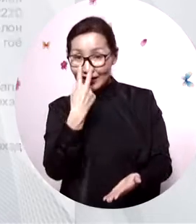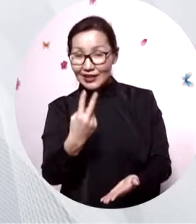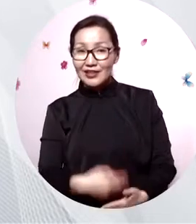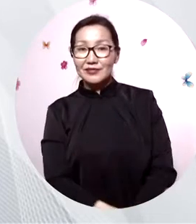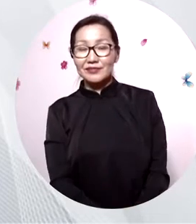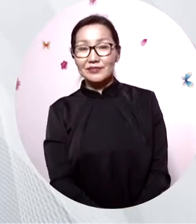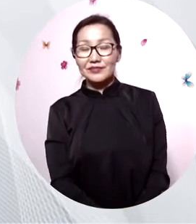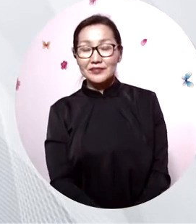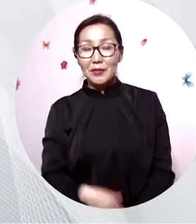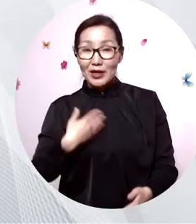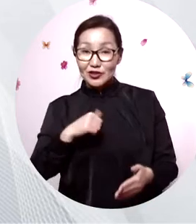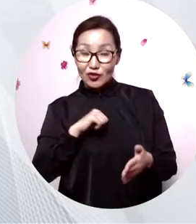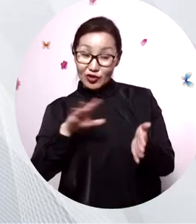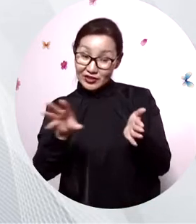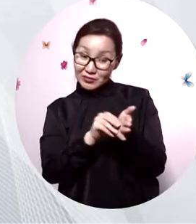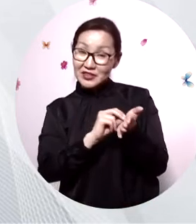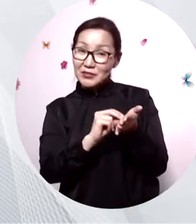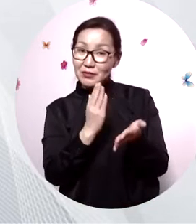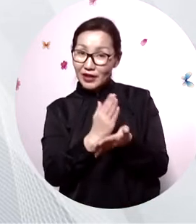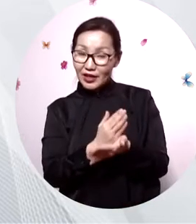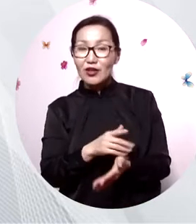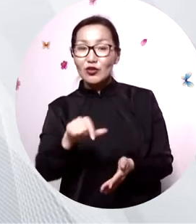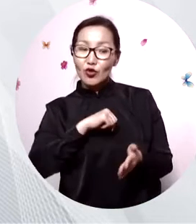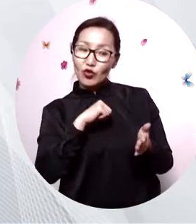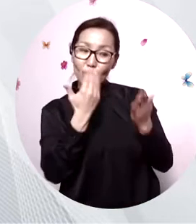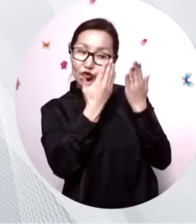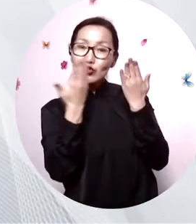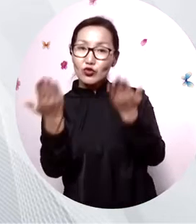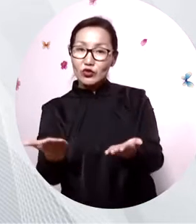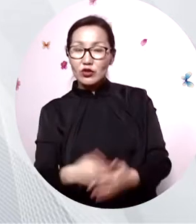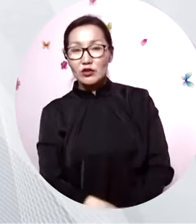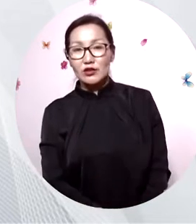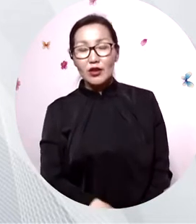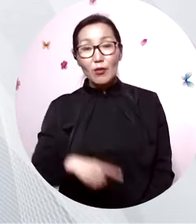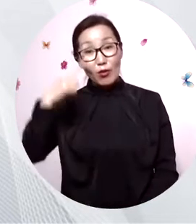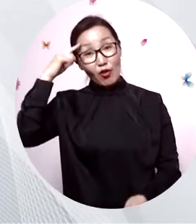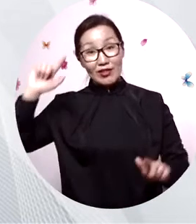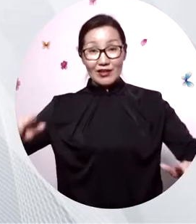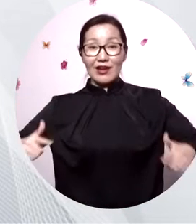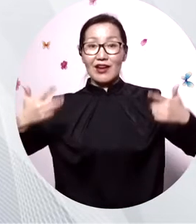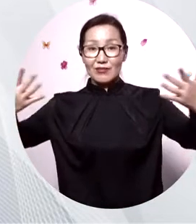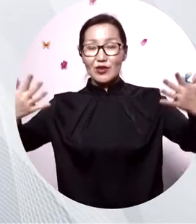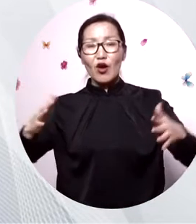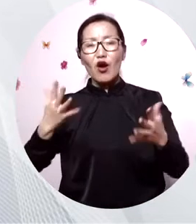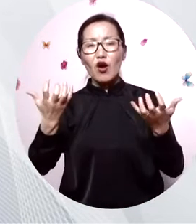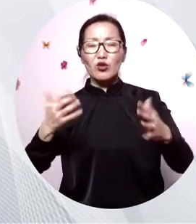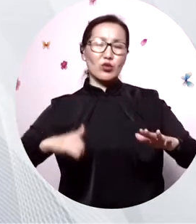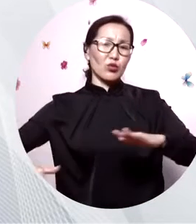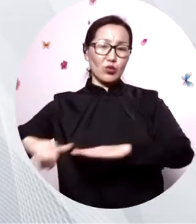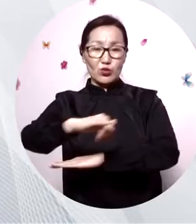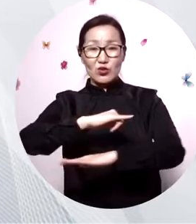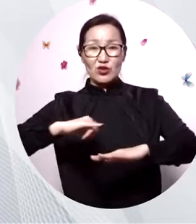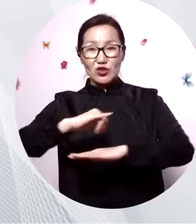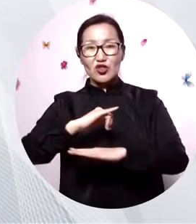За, багш нь бас тэмдэглэсэн байгаа үнийгээ та нартай уншиж өгөө. Монгол гайхамшиг олон